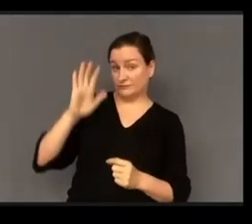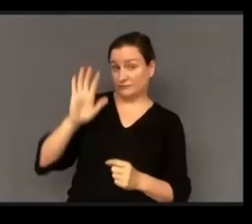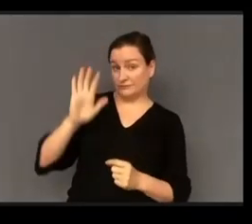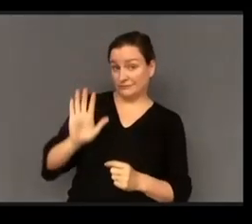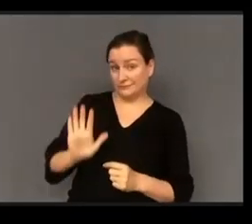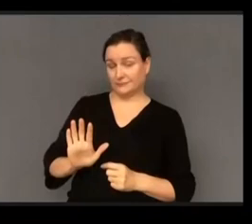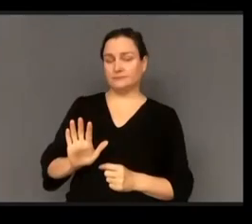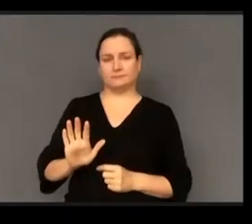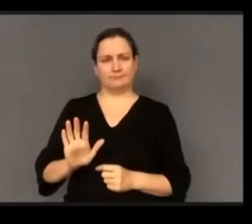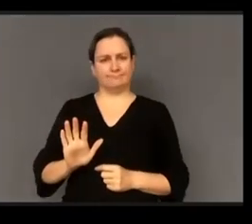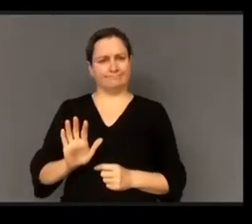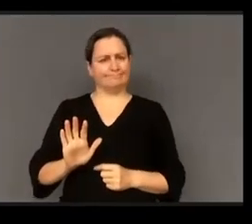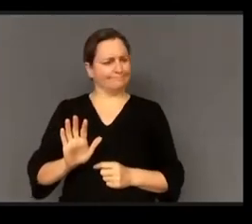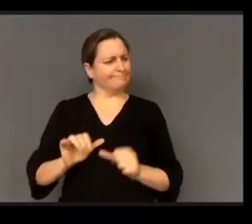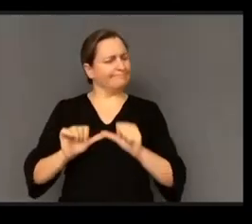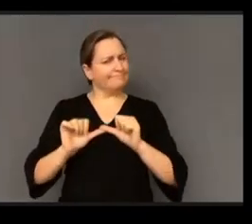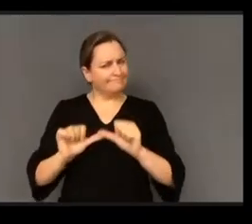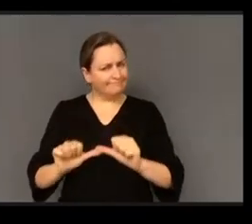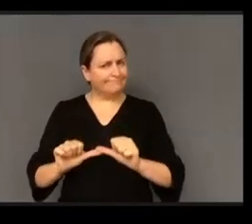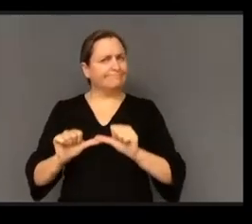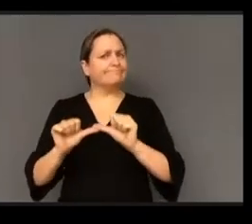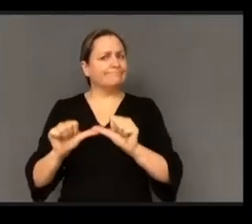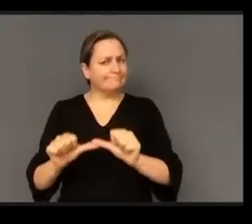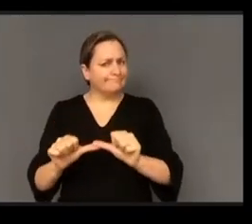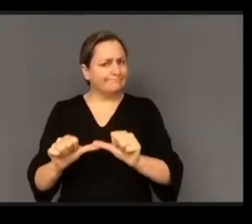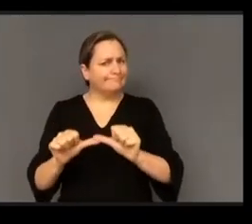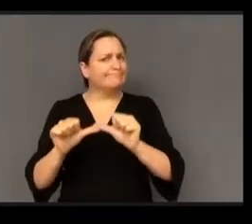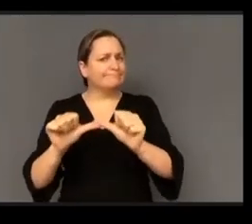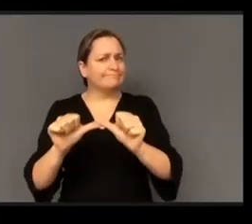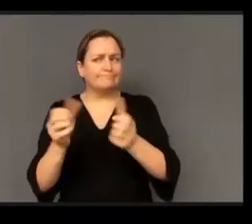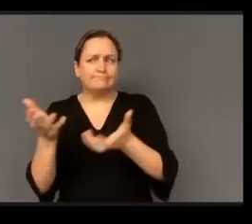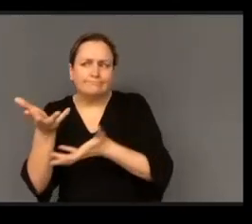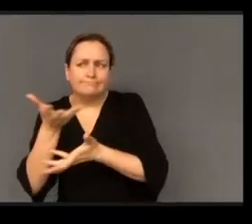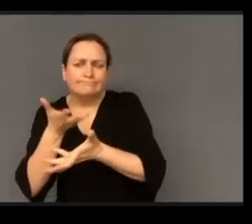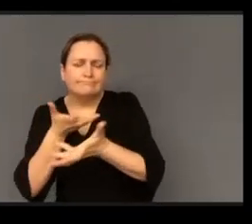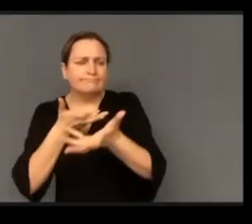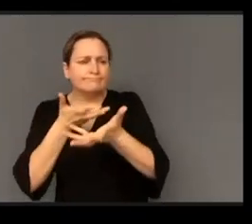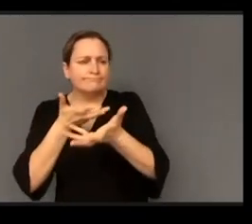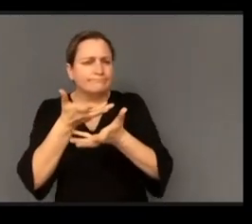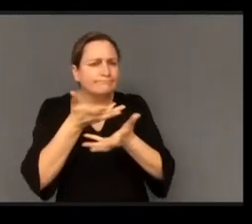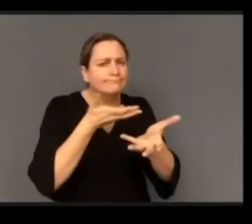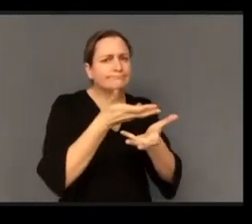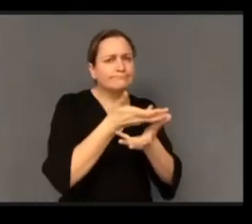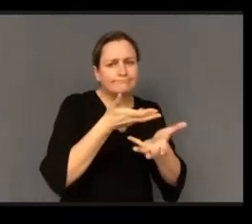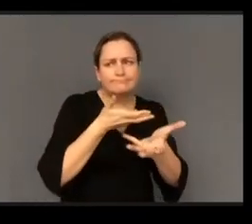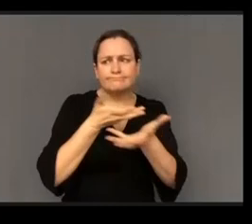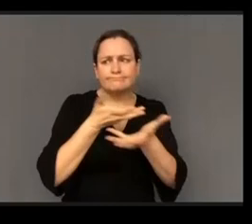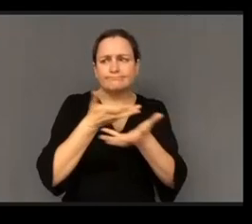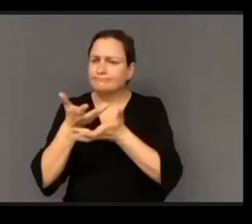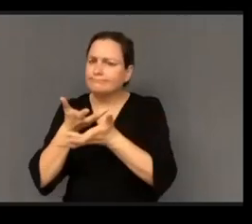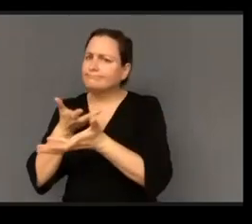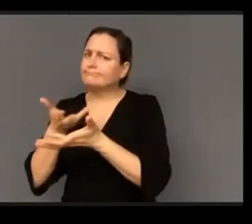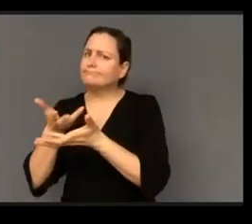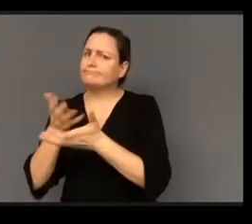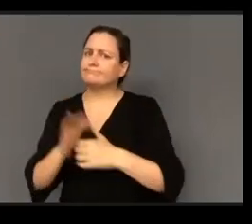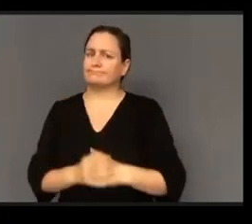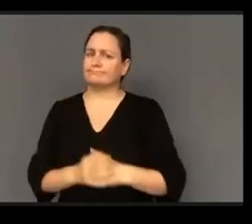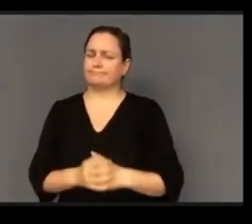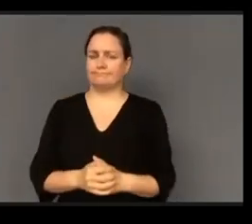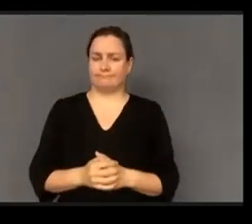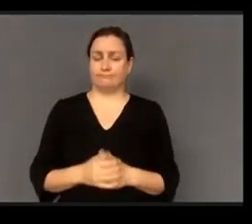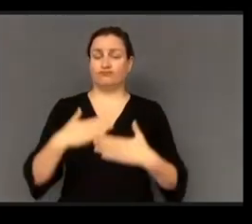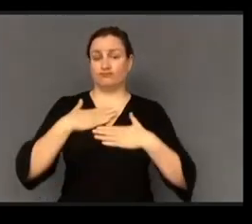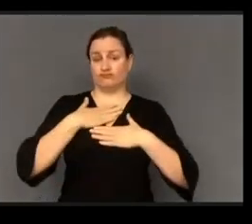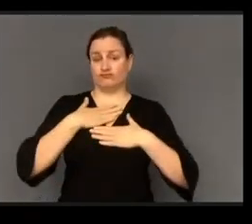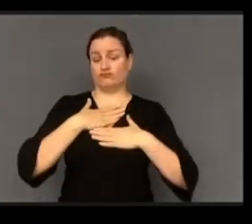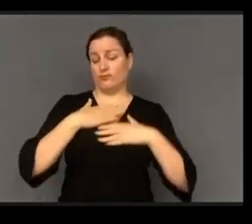责任，为该重要的讨论做出贡献。我们认为互联网必须保持